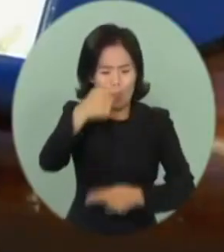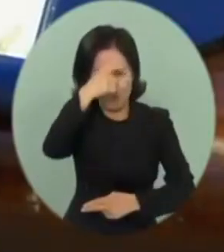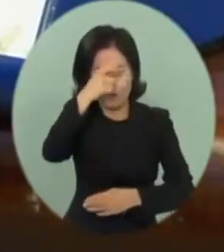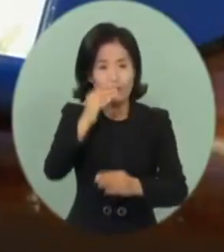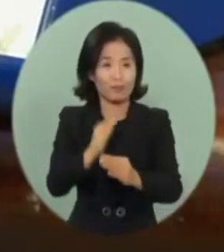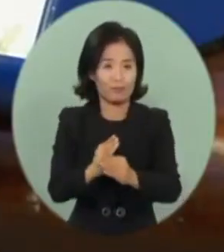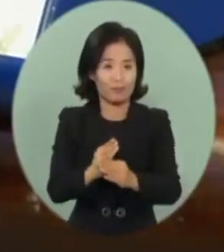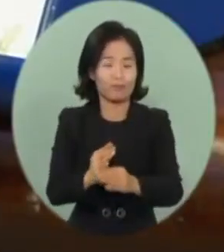버텨왔습니다